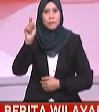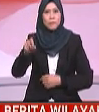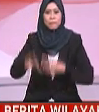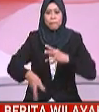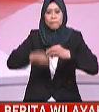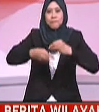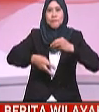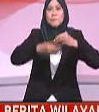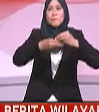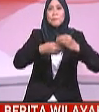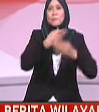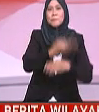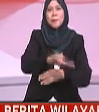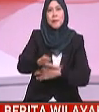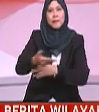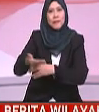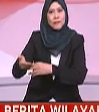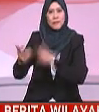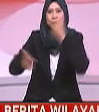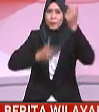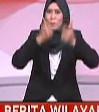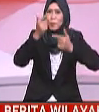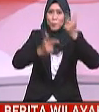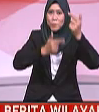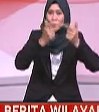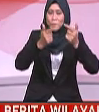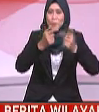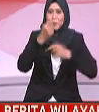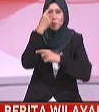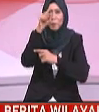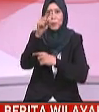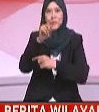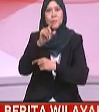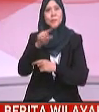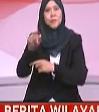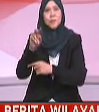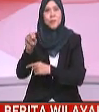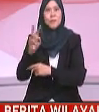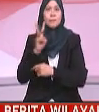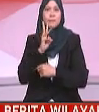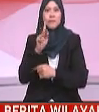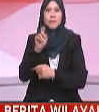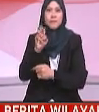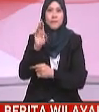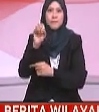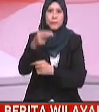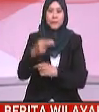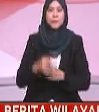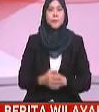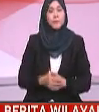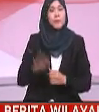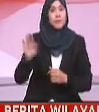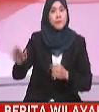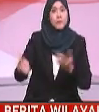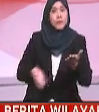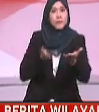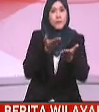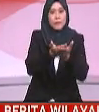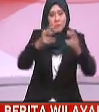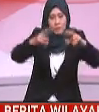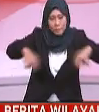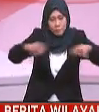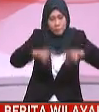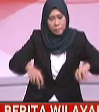lagi produk-produk pelancongan bagi zon Aikroh ini. Tambah beliau, cadangan kajian